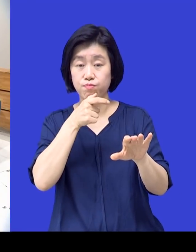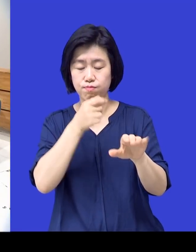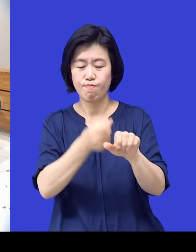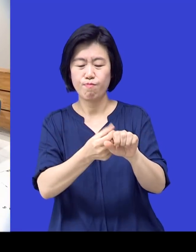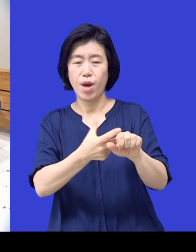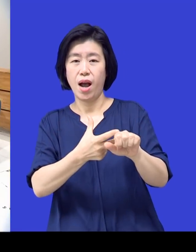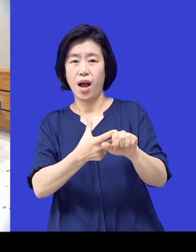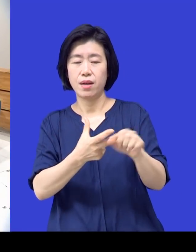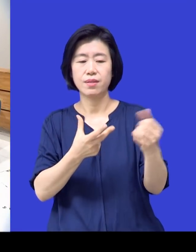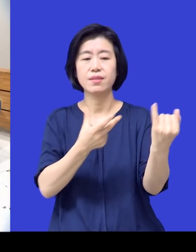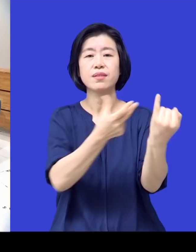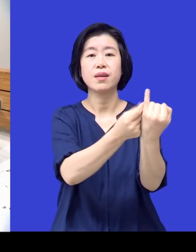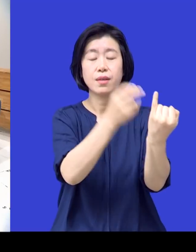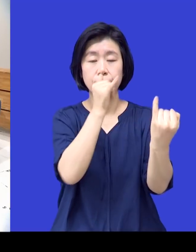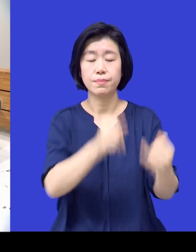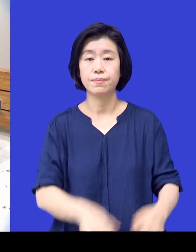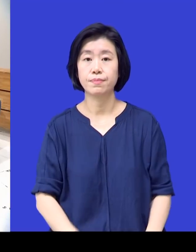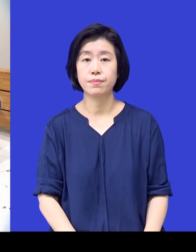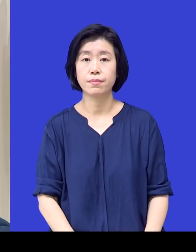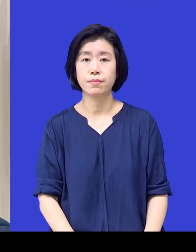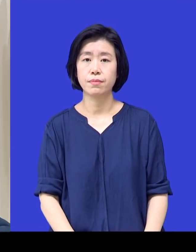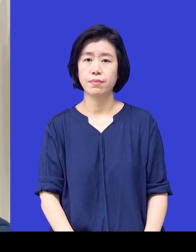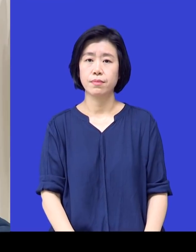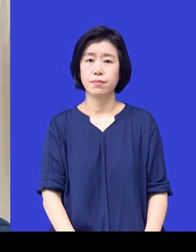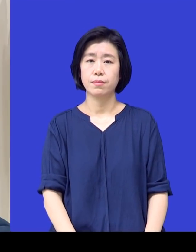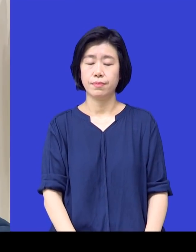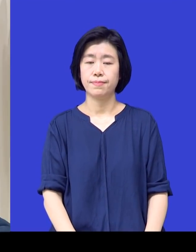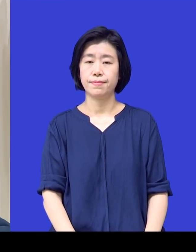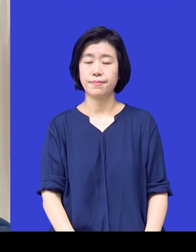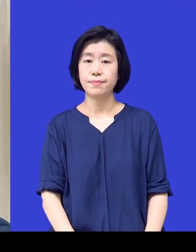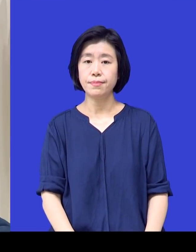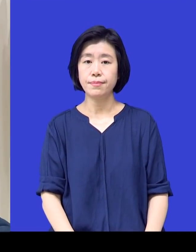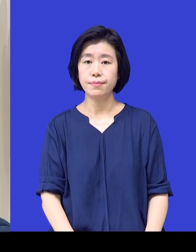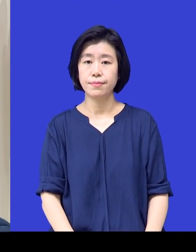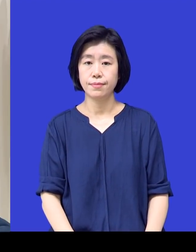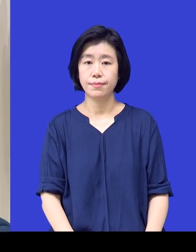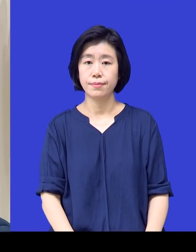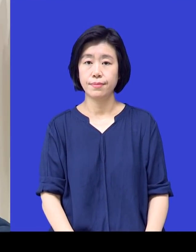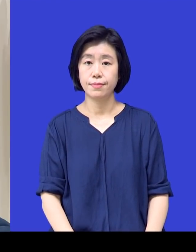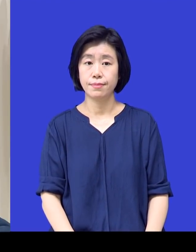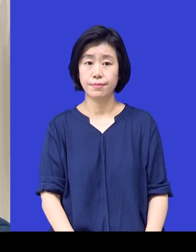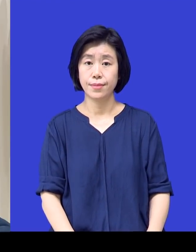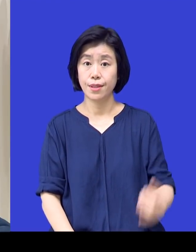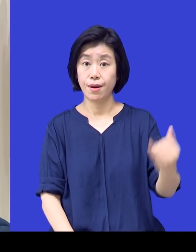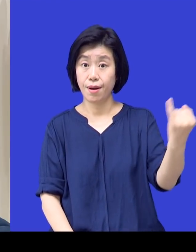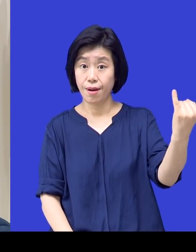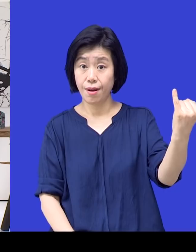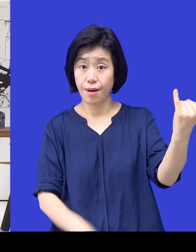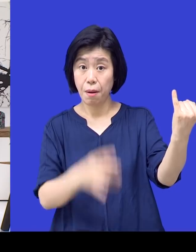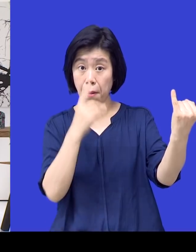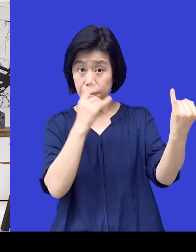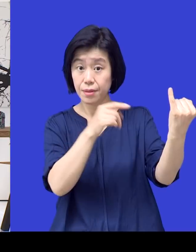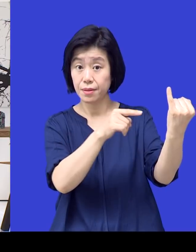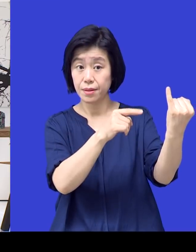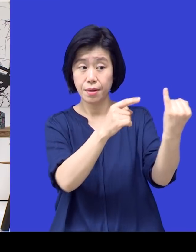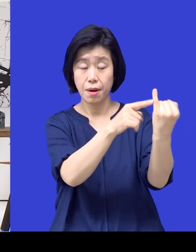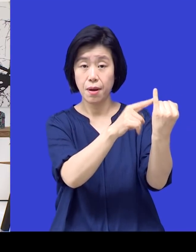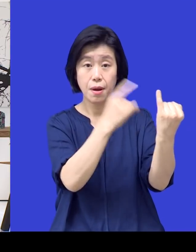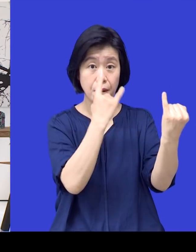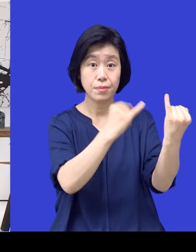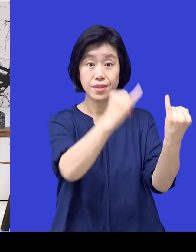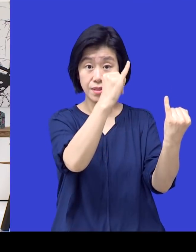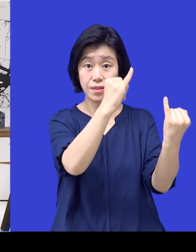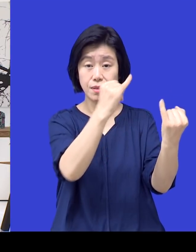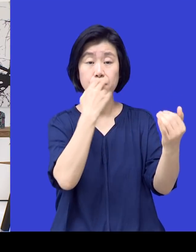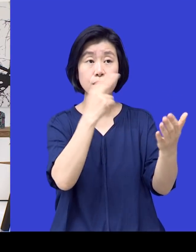골수이식을 두 번째 해줬는데 저 아직도 기억나는 게 하루 전날 어머니한테 편지가 왔어요. 예. 이름 없이. 예,